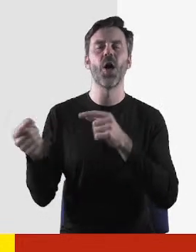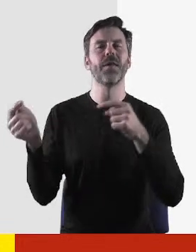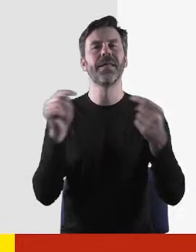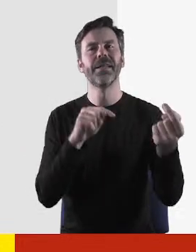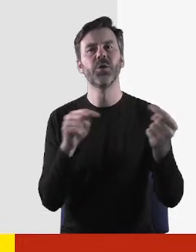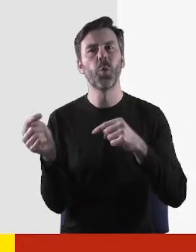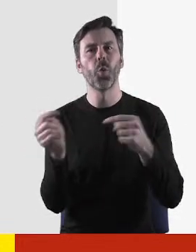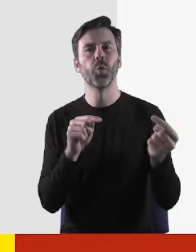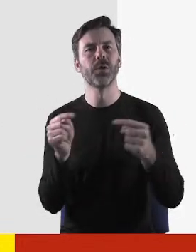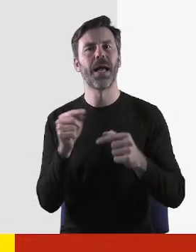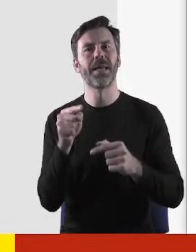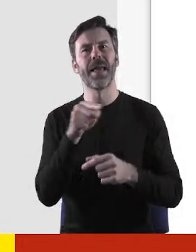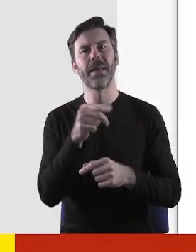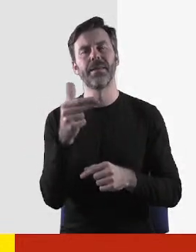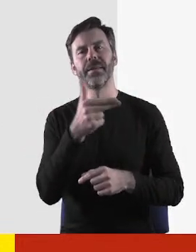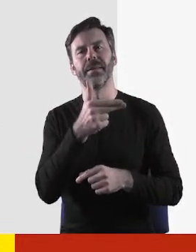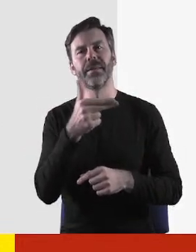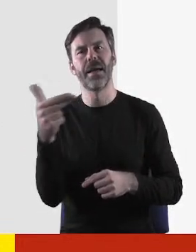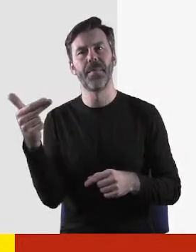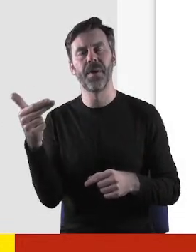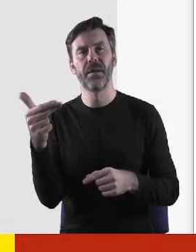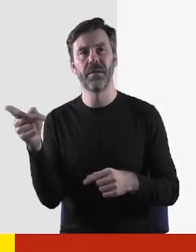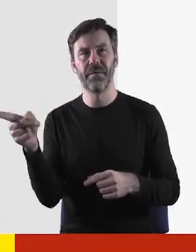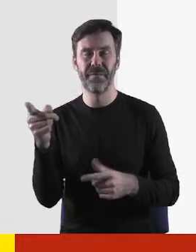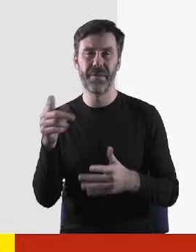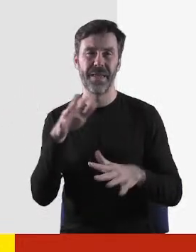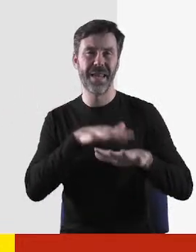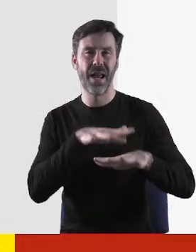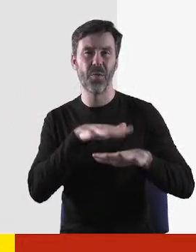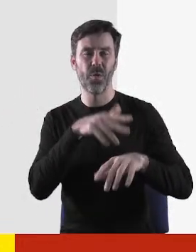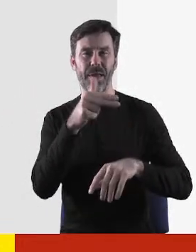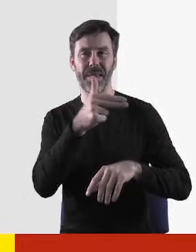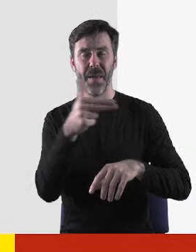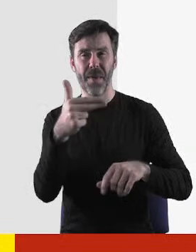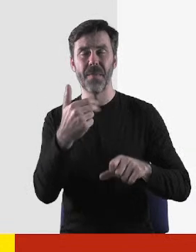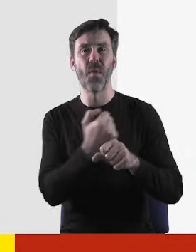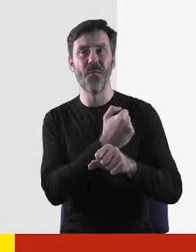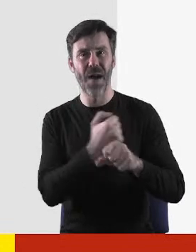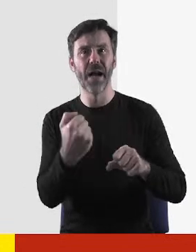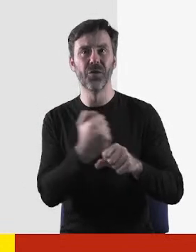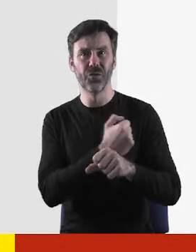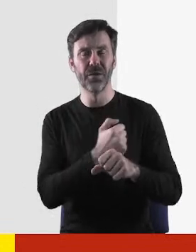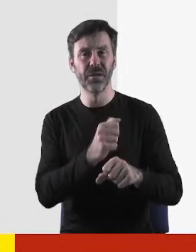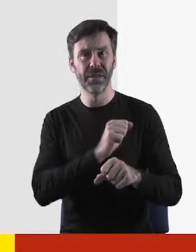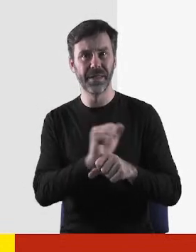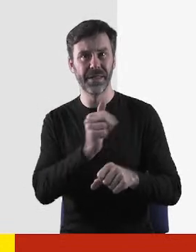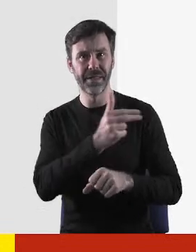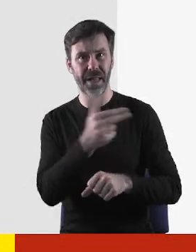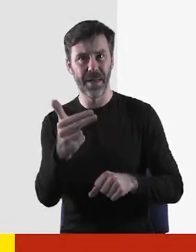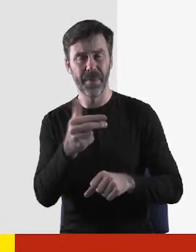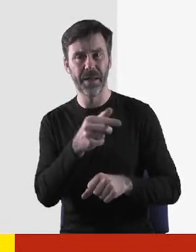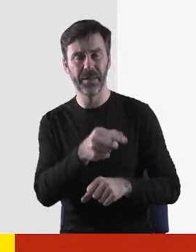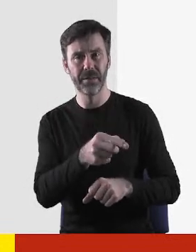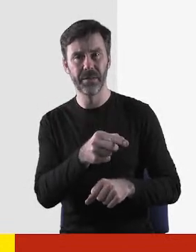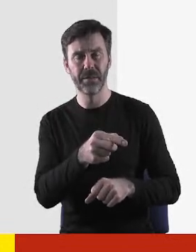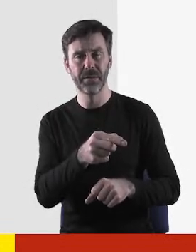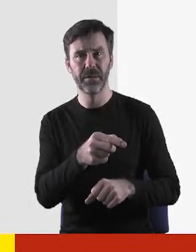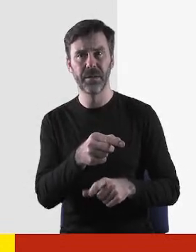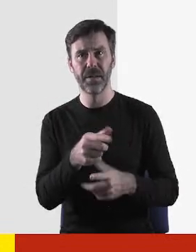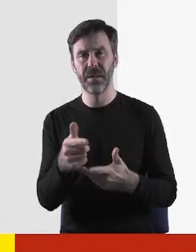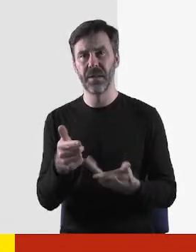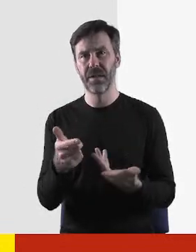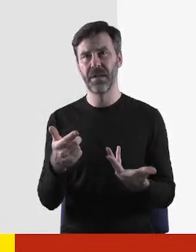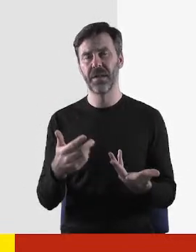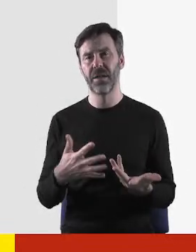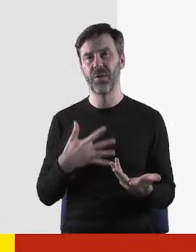na ten temat, że to są, traktujecie Państwo ten temat poważnie, no jest, powiedziałabym, delikatnie zbyt